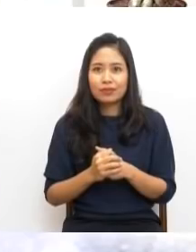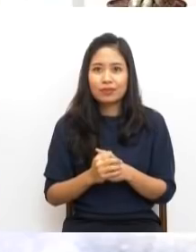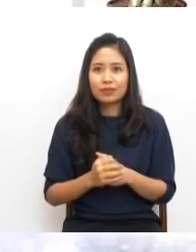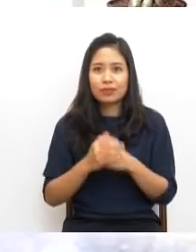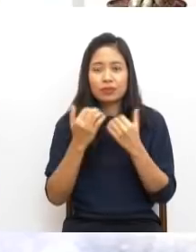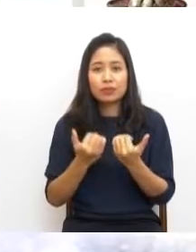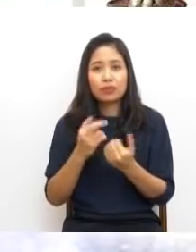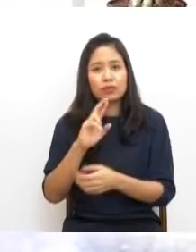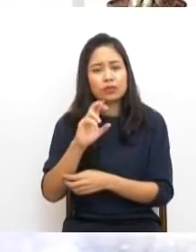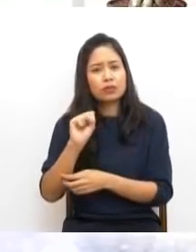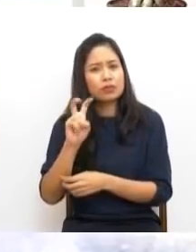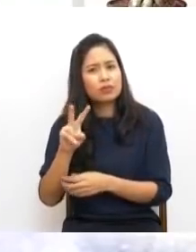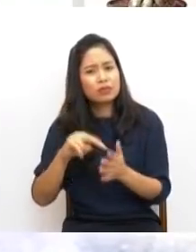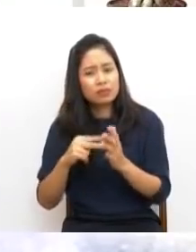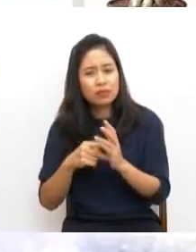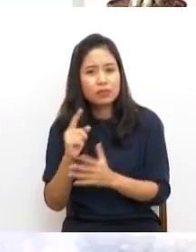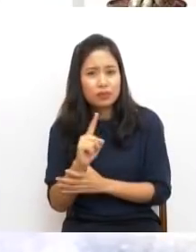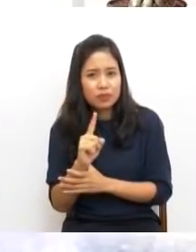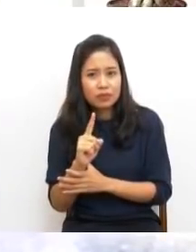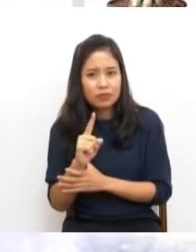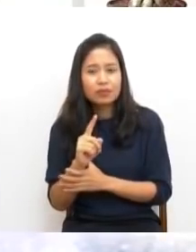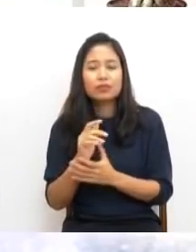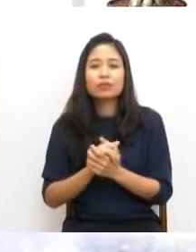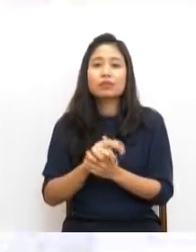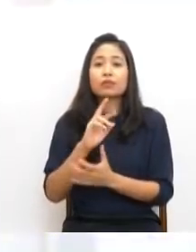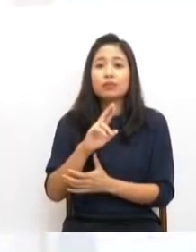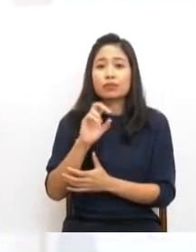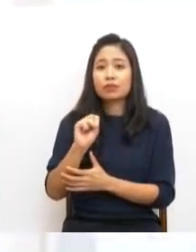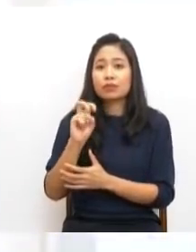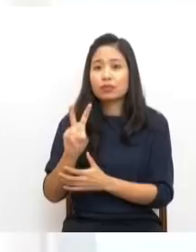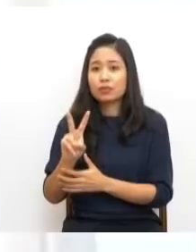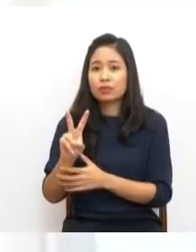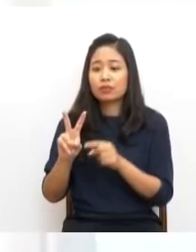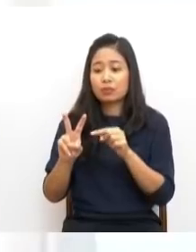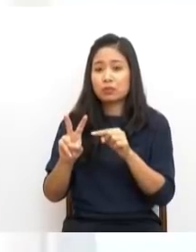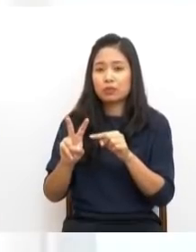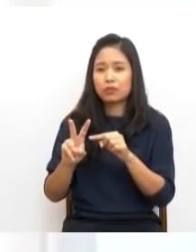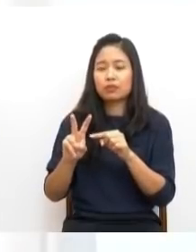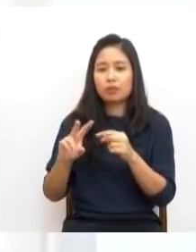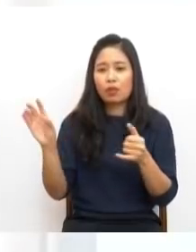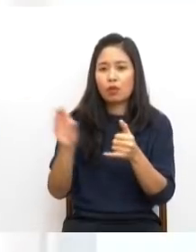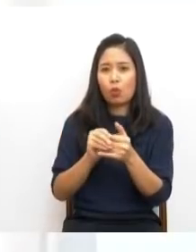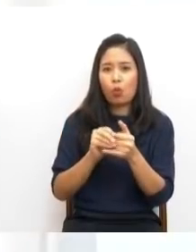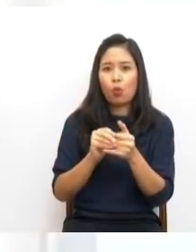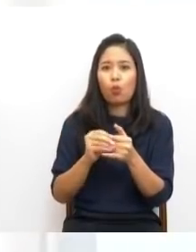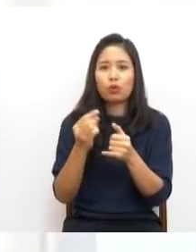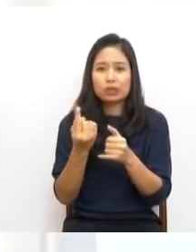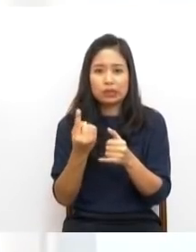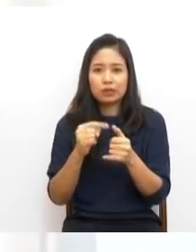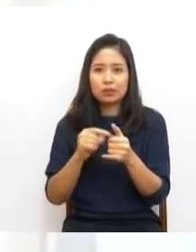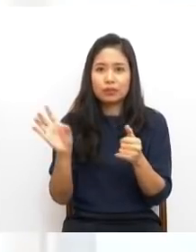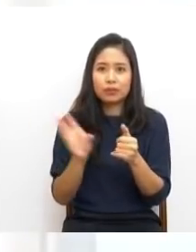RSV ครับคืออะไรครับคุณหมอ ค่ะไวรัส RSV เนี่ยนะคะก็เป็นกลุ่มเชื้อโรคชนิดนึงนะคะก็เ